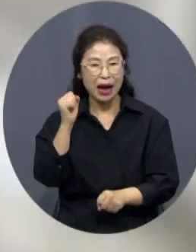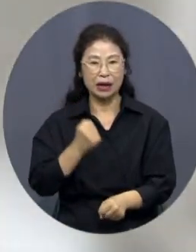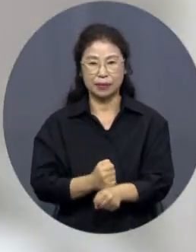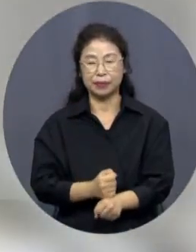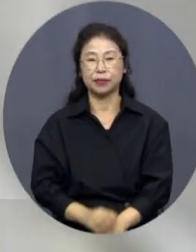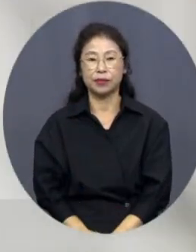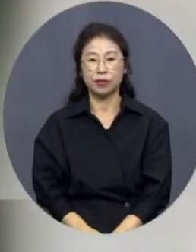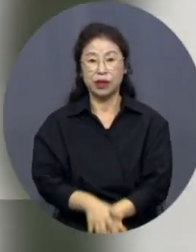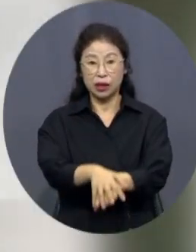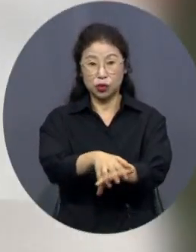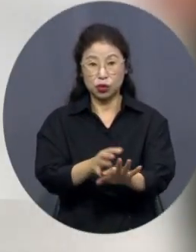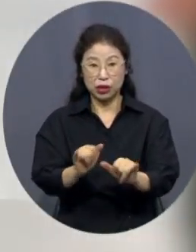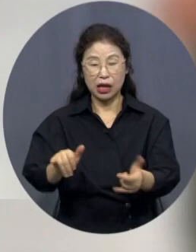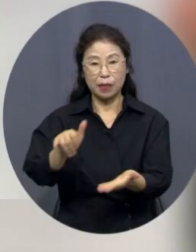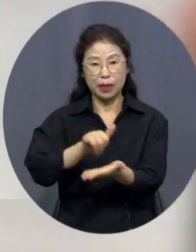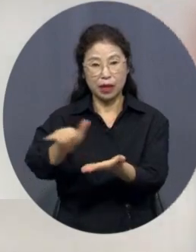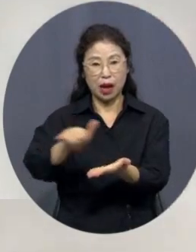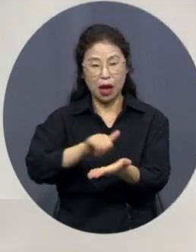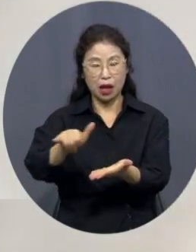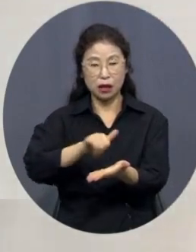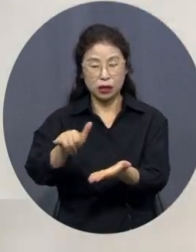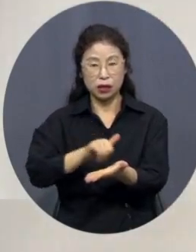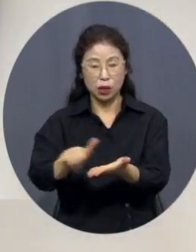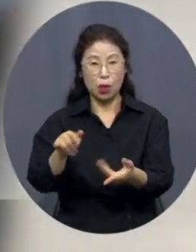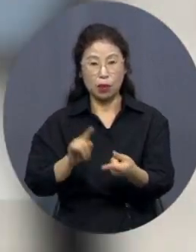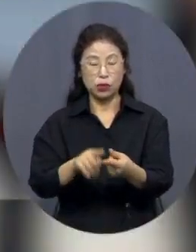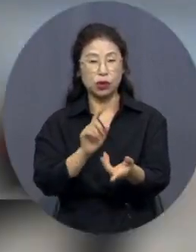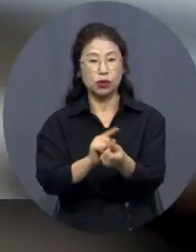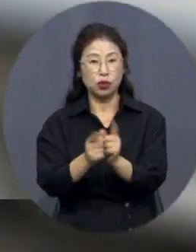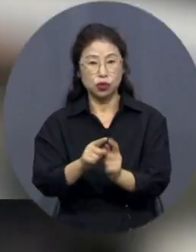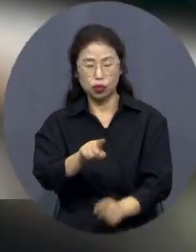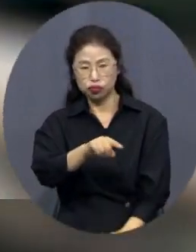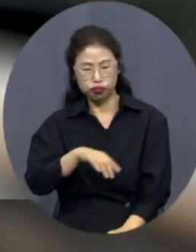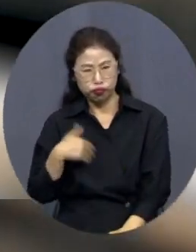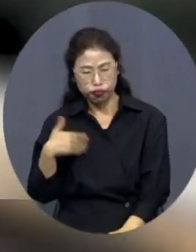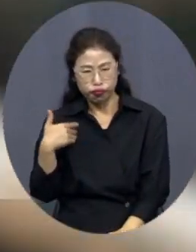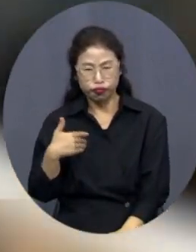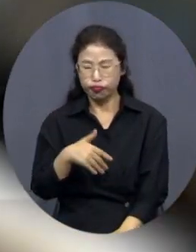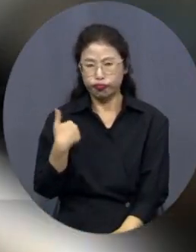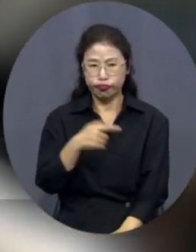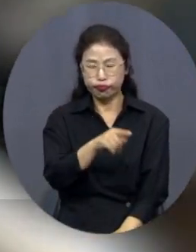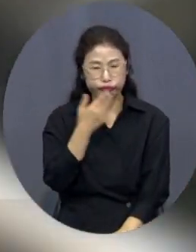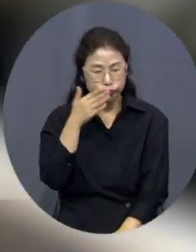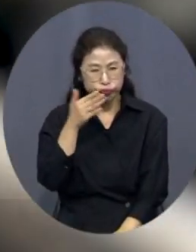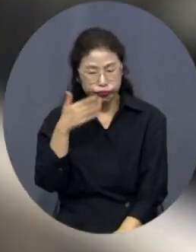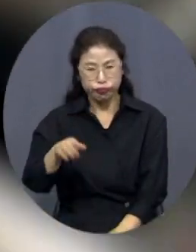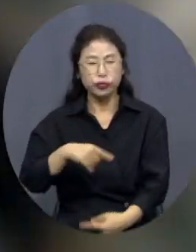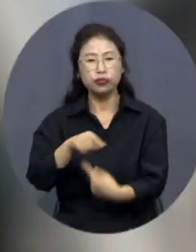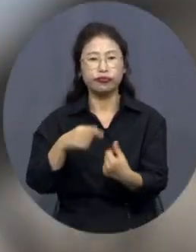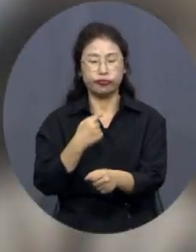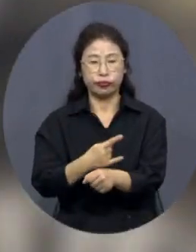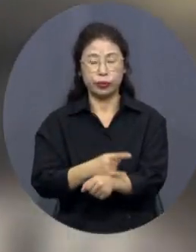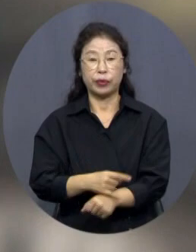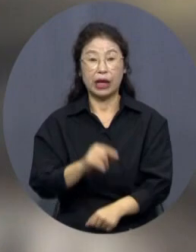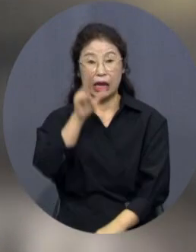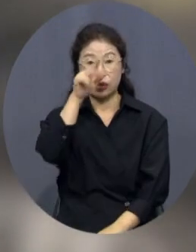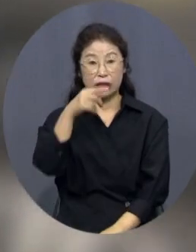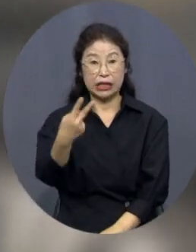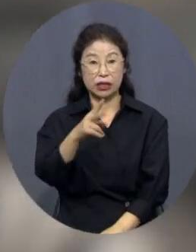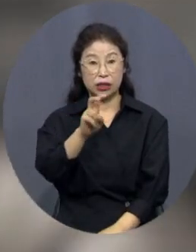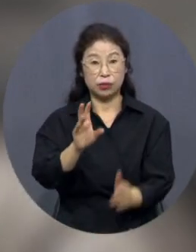위장했고 텔레그램으로 연락을 주고받으며 서로 신원을 모르는 점조직 형태로 운영됐습니다 경찰은